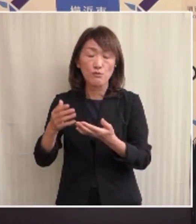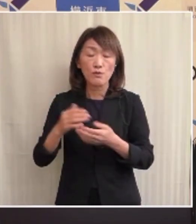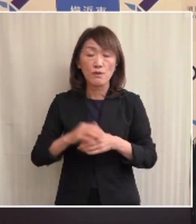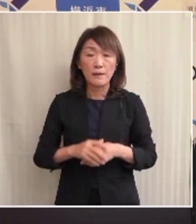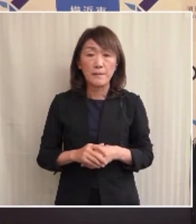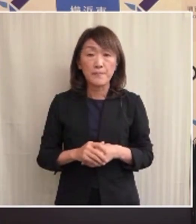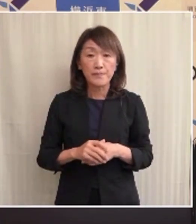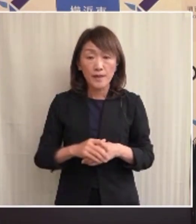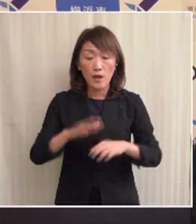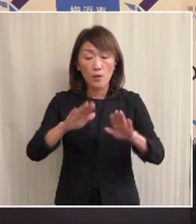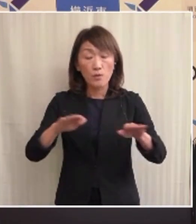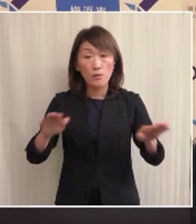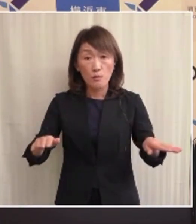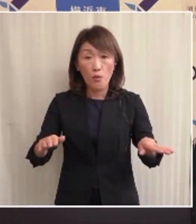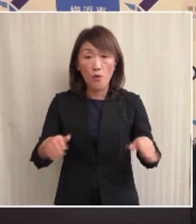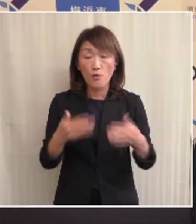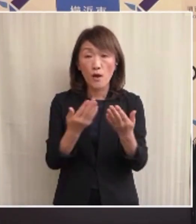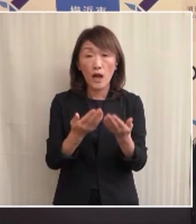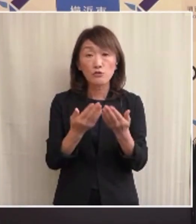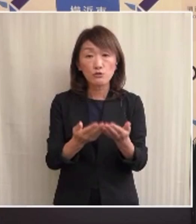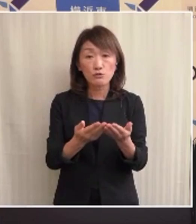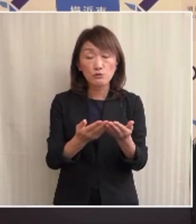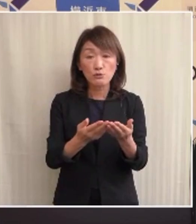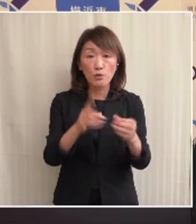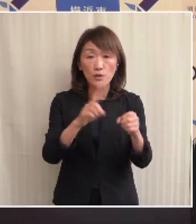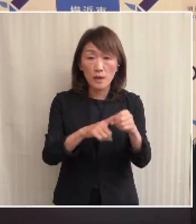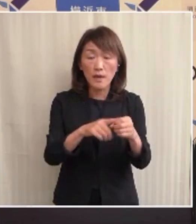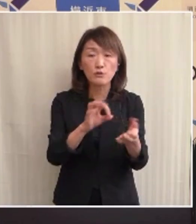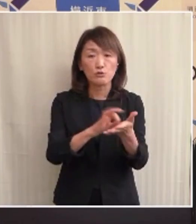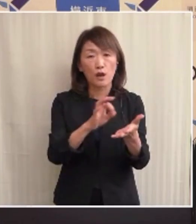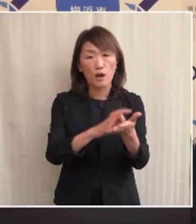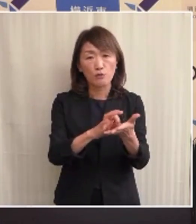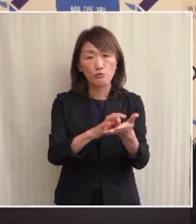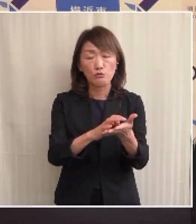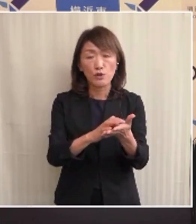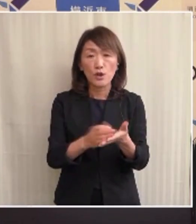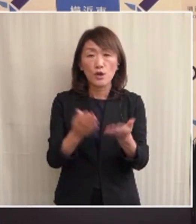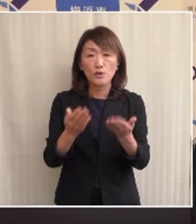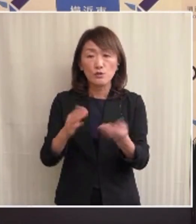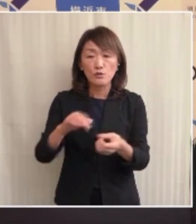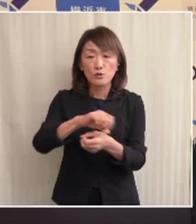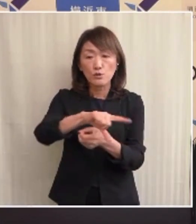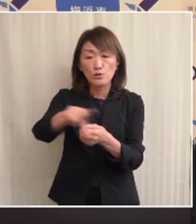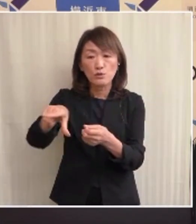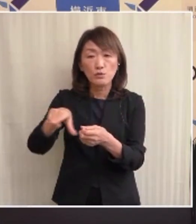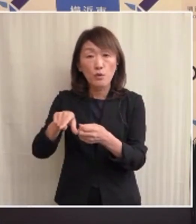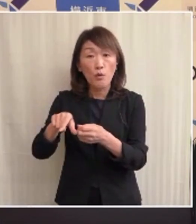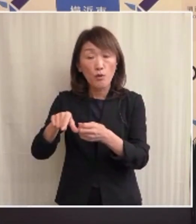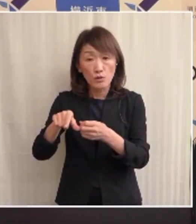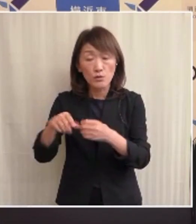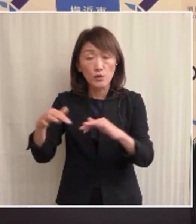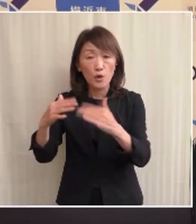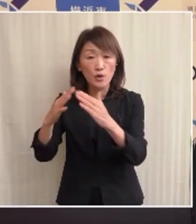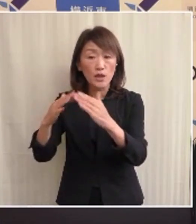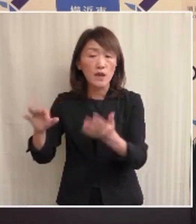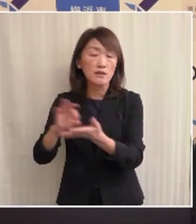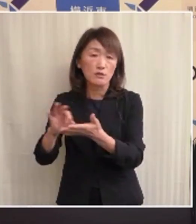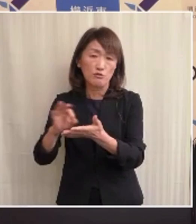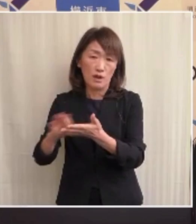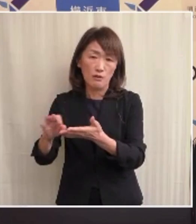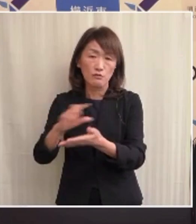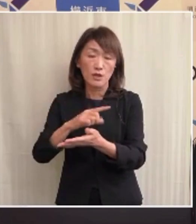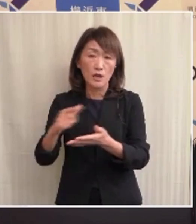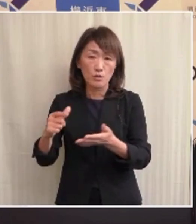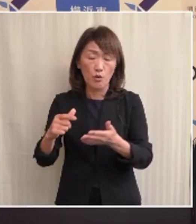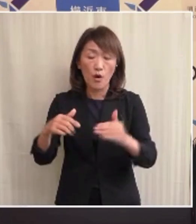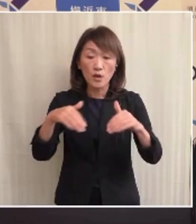から児童の学習で活用していただいたり、スクールゾーン対策協議会で活用していただいたり、事故の発生